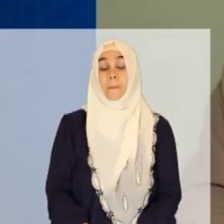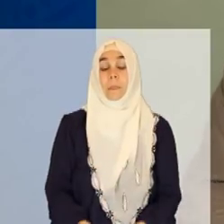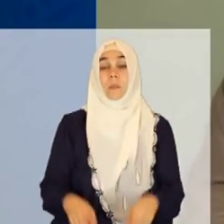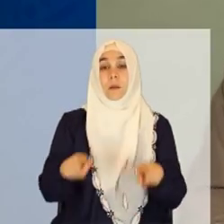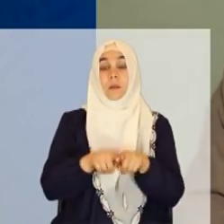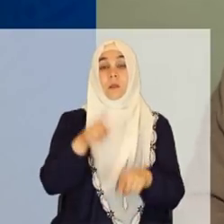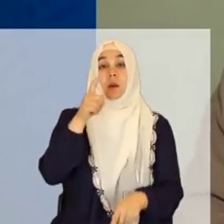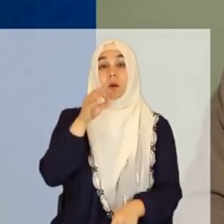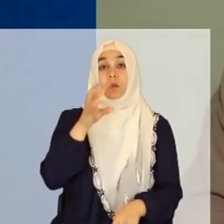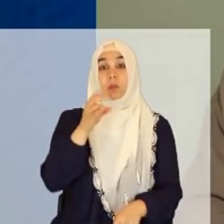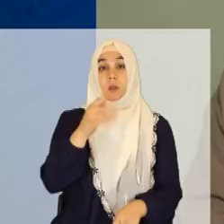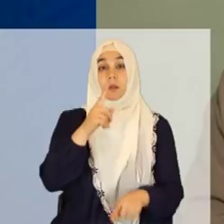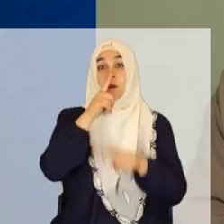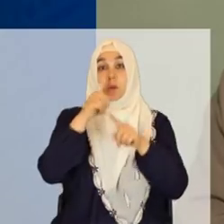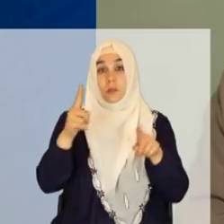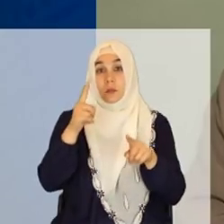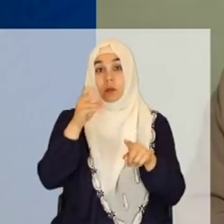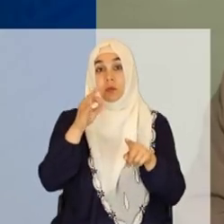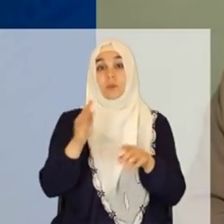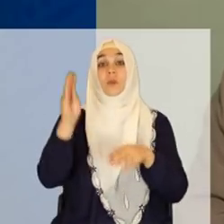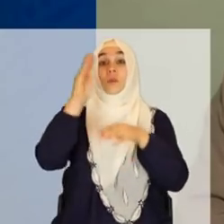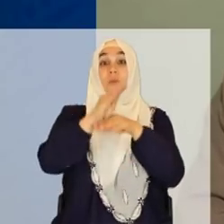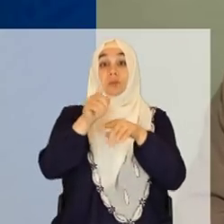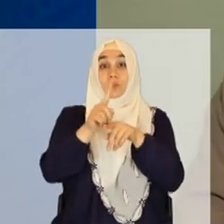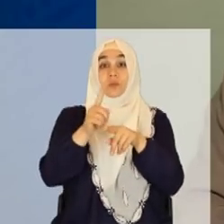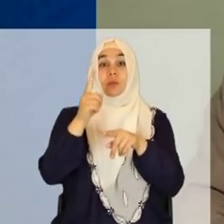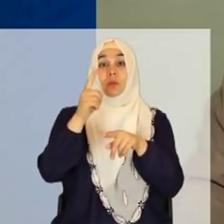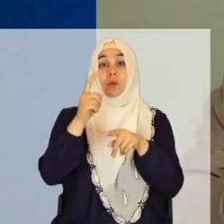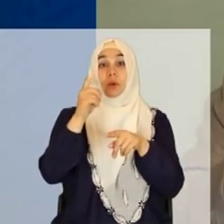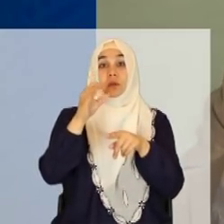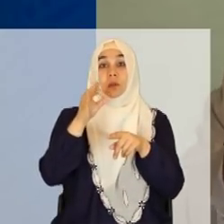Endi xoslarning xos ro'zasi deyapmiz. Xoslardan ham yuqori bor ekan.